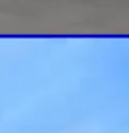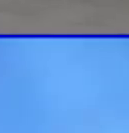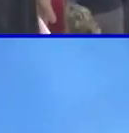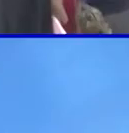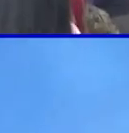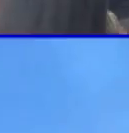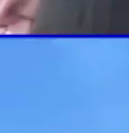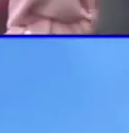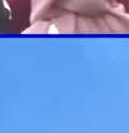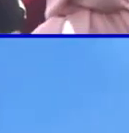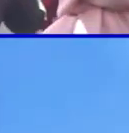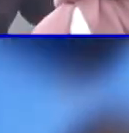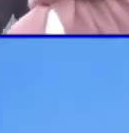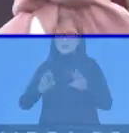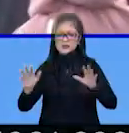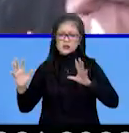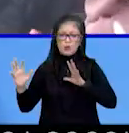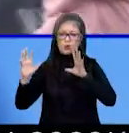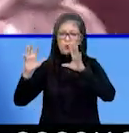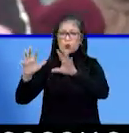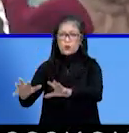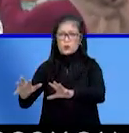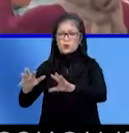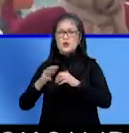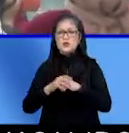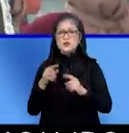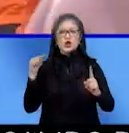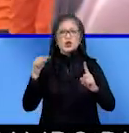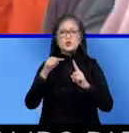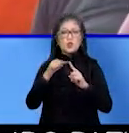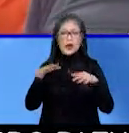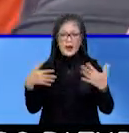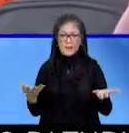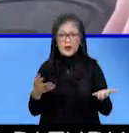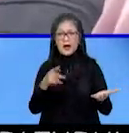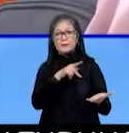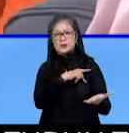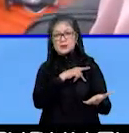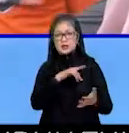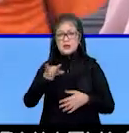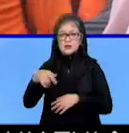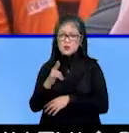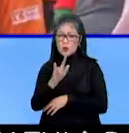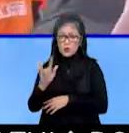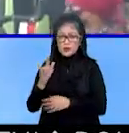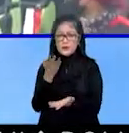di depan gedung ini. Dan aksi unjuk rasa ini memang ditujukan untuk Presiden Joko Widodo, di mana ini untuk meminta